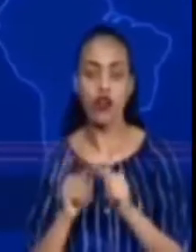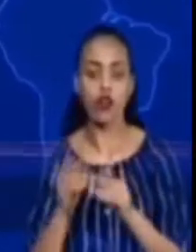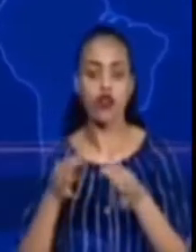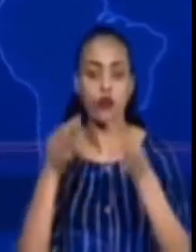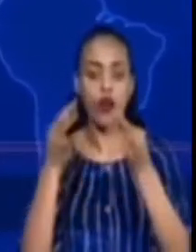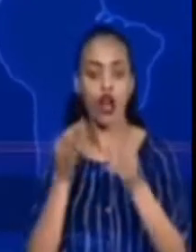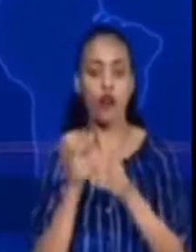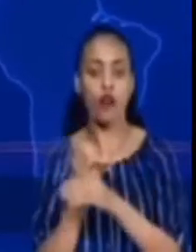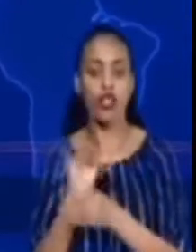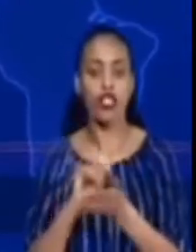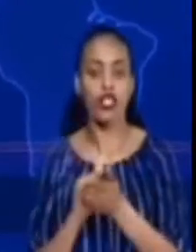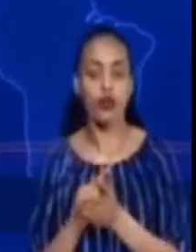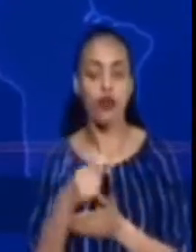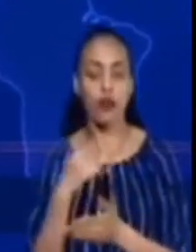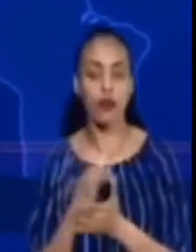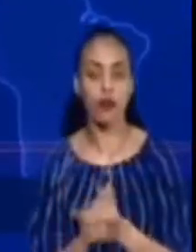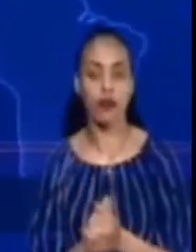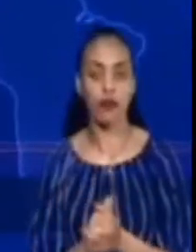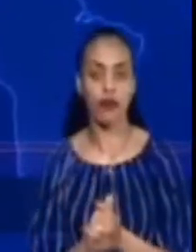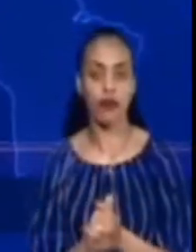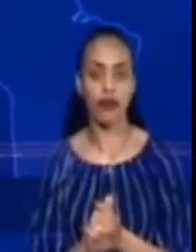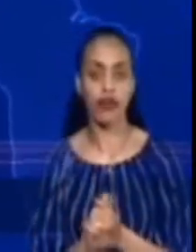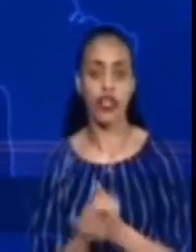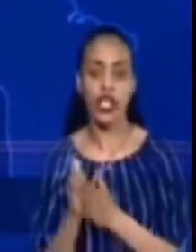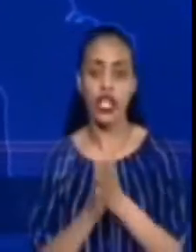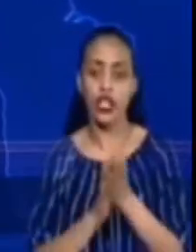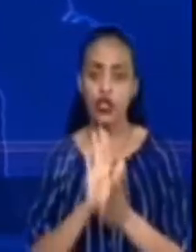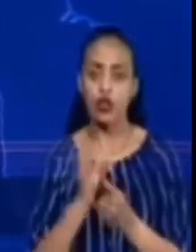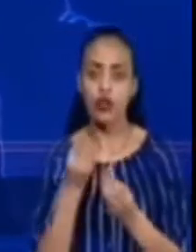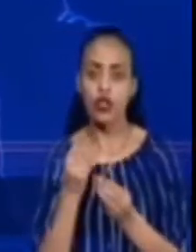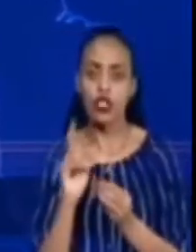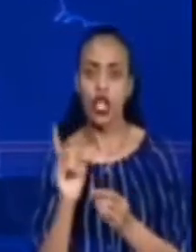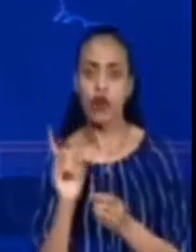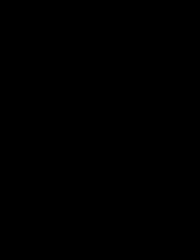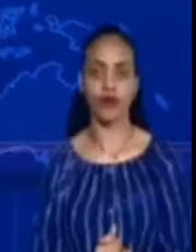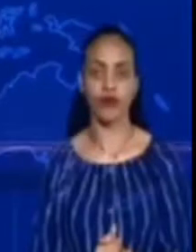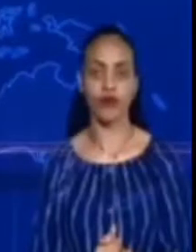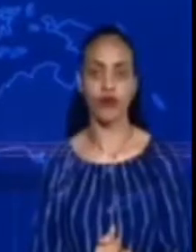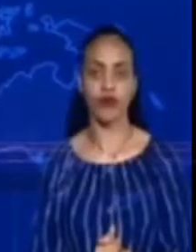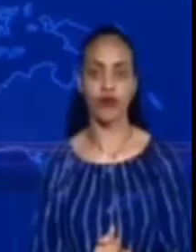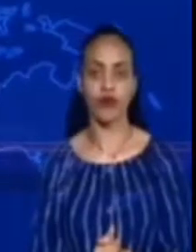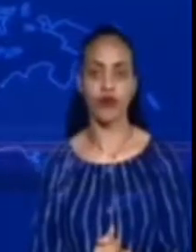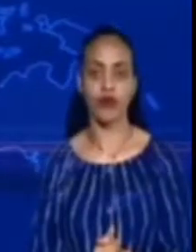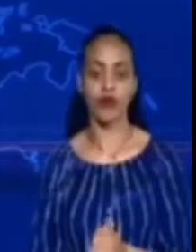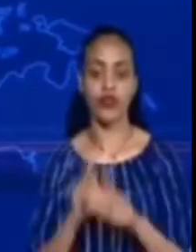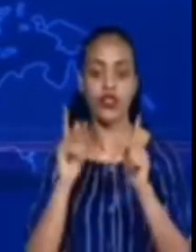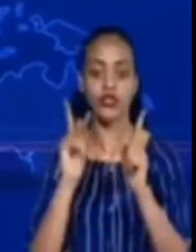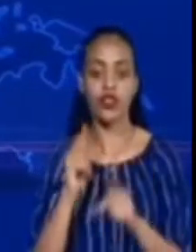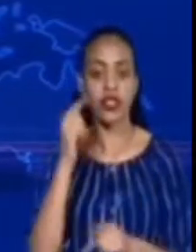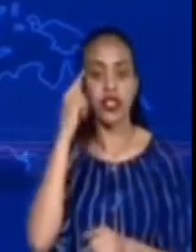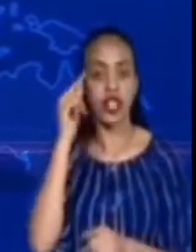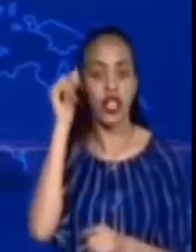ወንድ ትሳድ ትልቅ ሰውነ እርሶ ትልቅ ሰው ነው ትሆን ይማኛ እርሶ እኮ 48 ነው የዘመድኩን እኮ ያኑት እኮ ከርሶ እኮ ያን